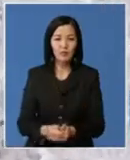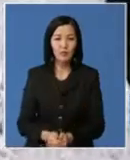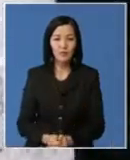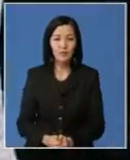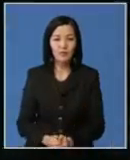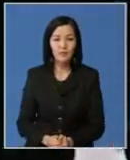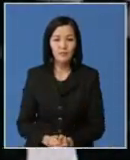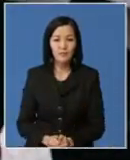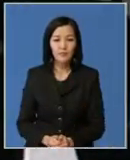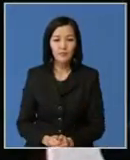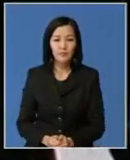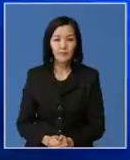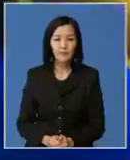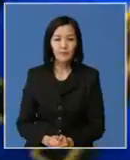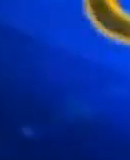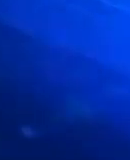жатыр.